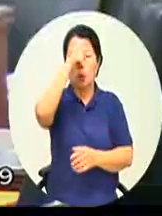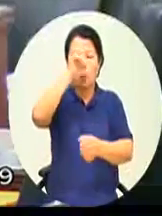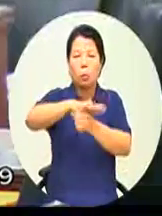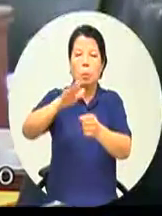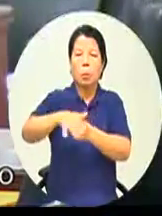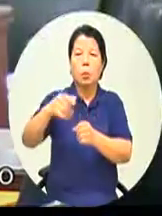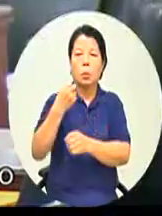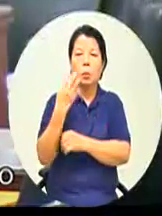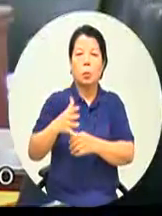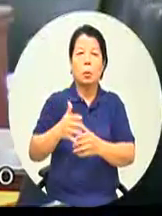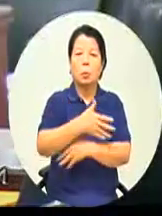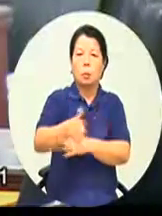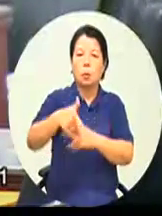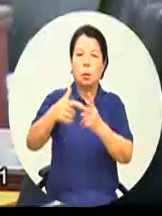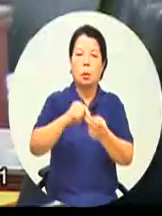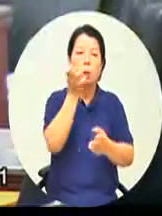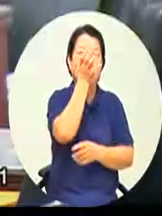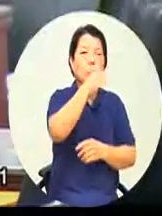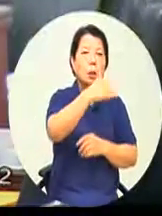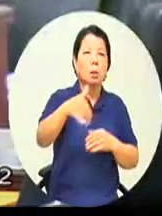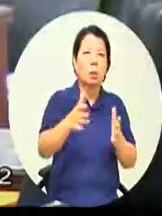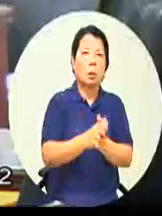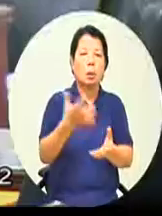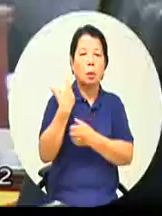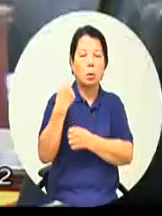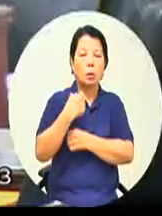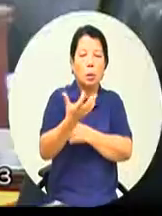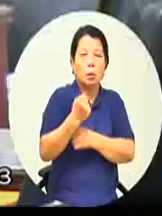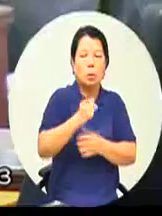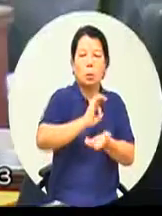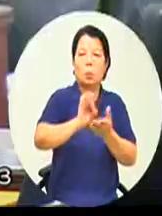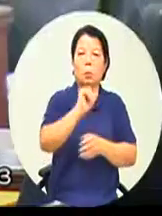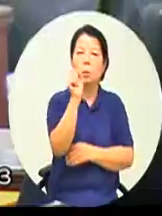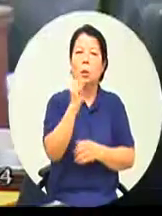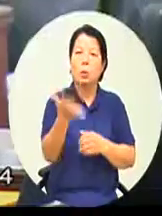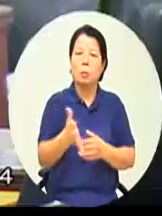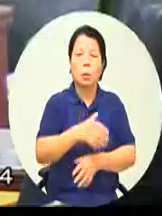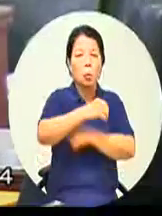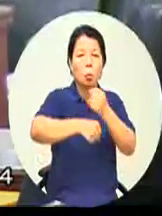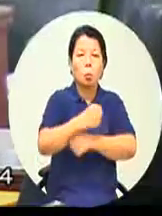冈山的这些眷村的建筑群不能使用吗？不能活